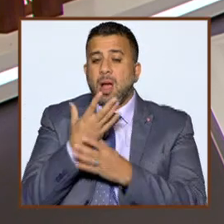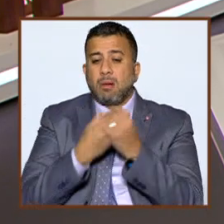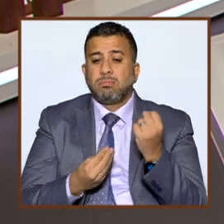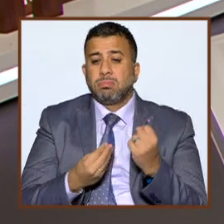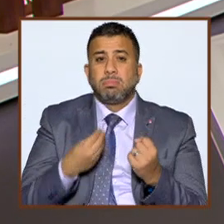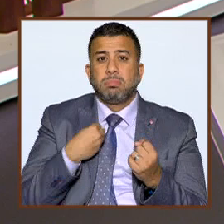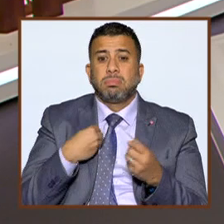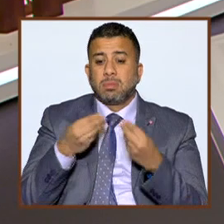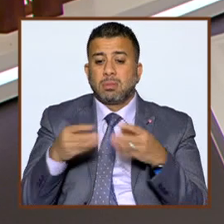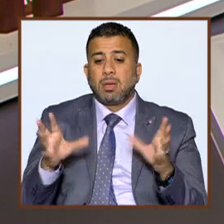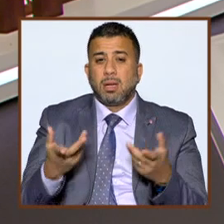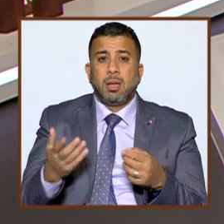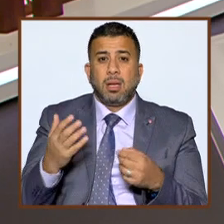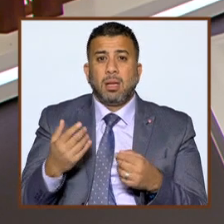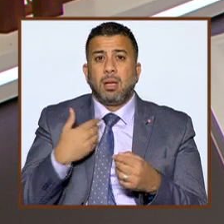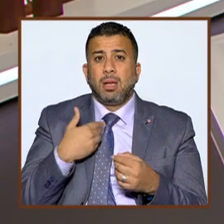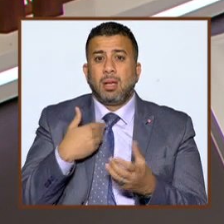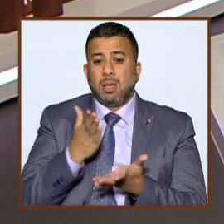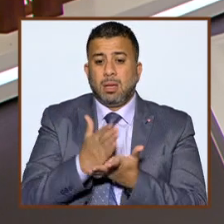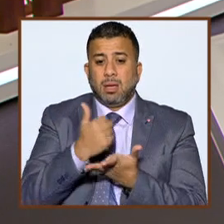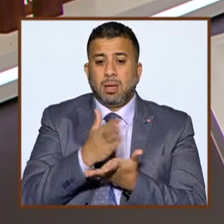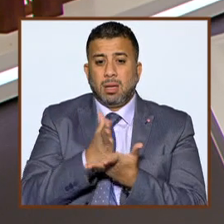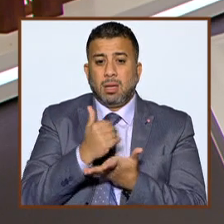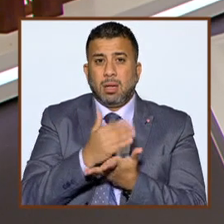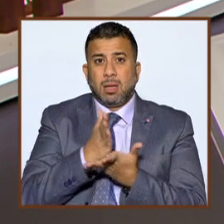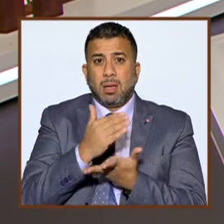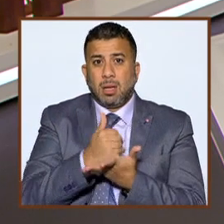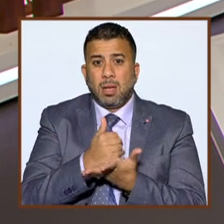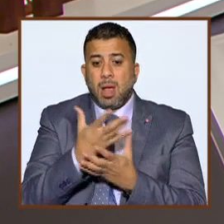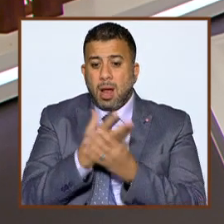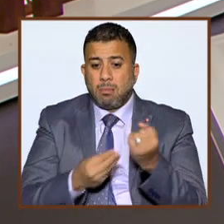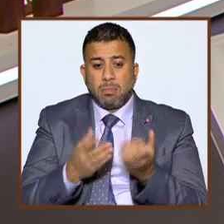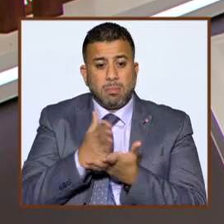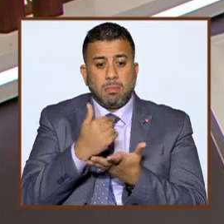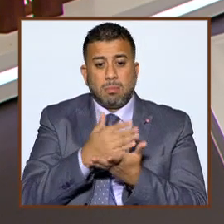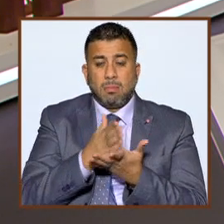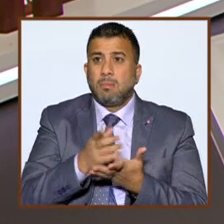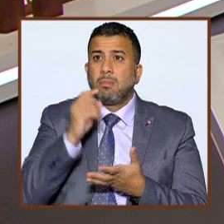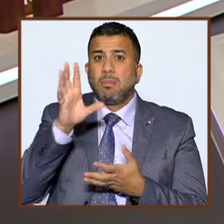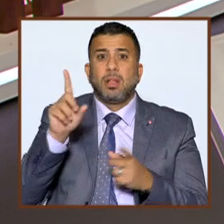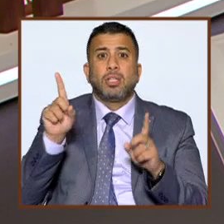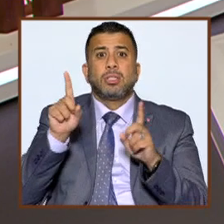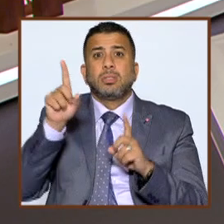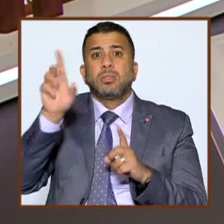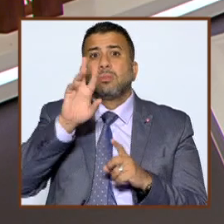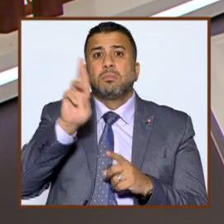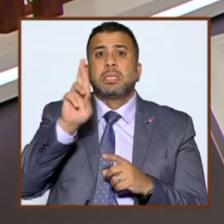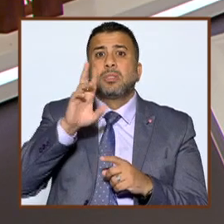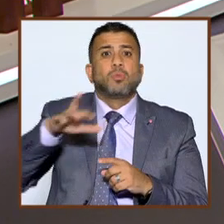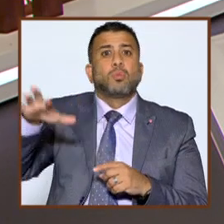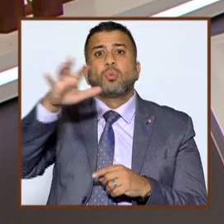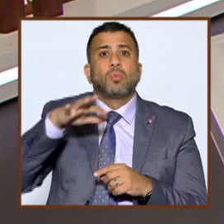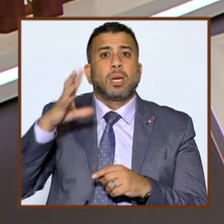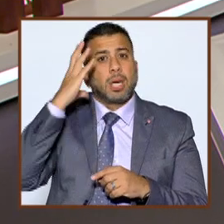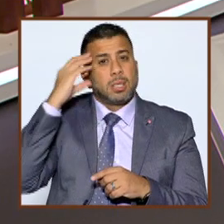رح يرث مني، ورح يعطي هذه الفلوس لهي الزوجه واولاده المشركين، او هي مشركه وعايشين حياه مشركين يعني، خلص